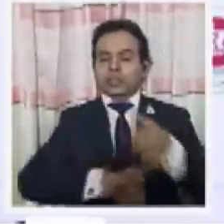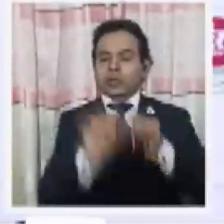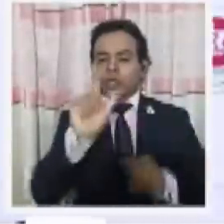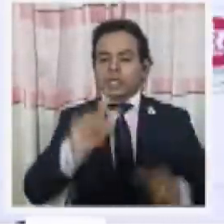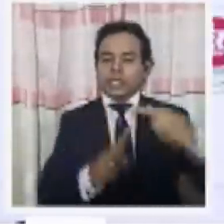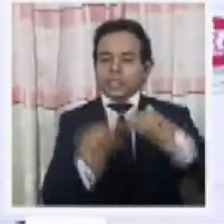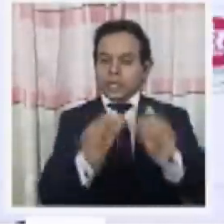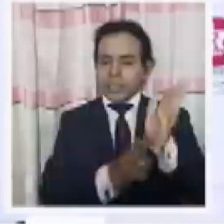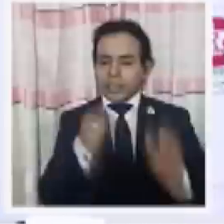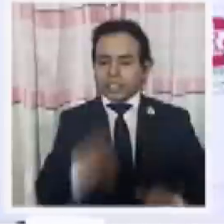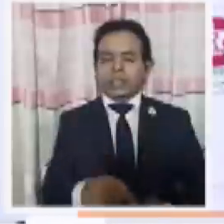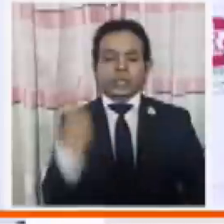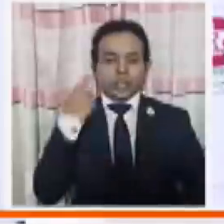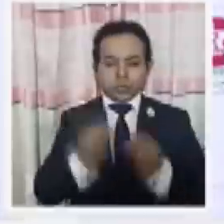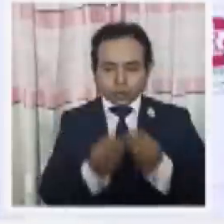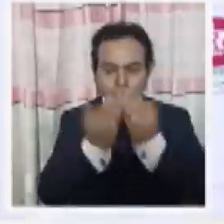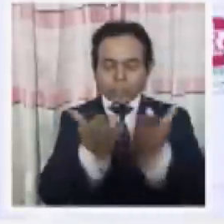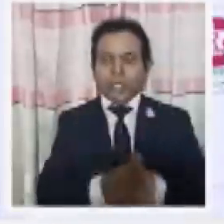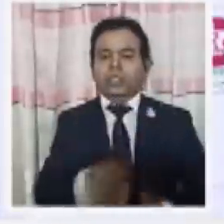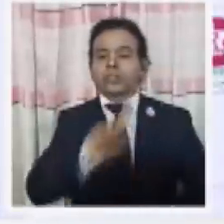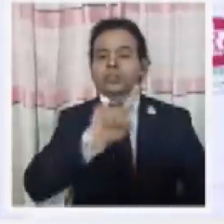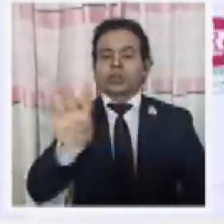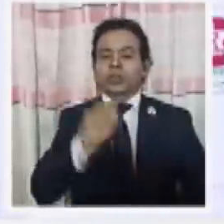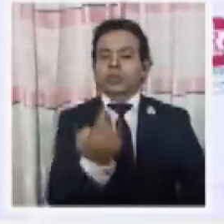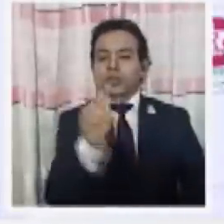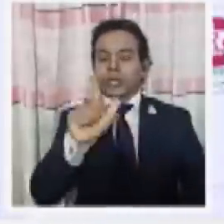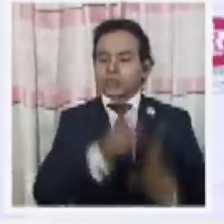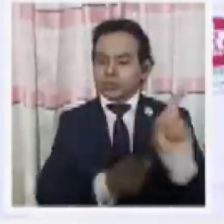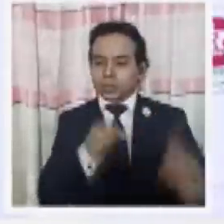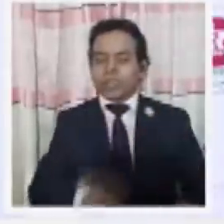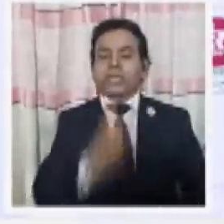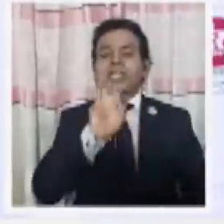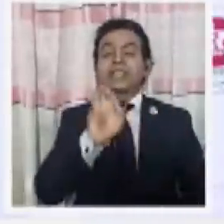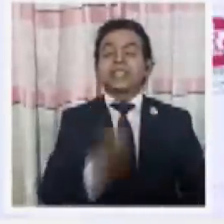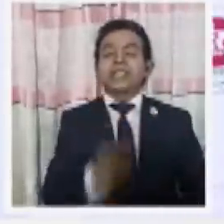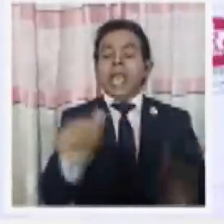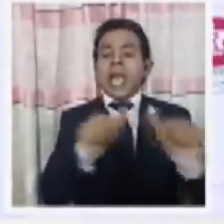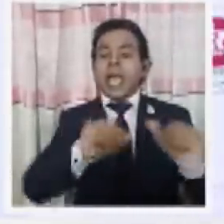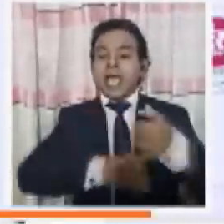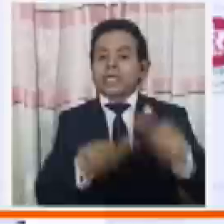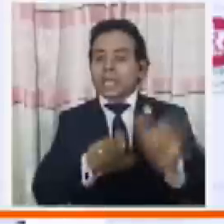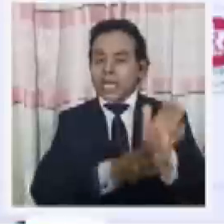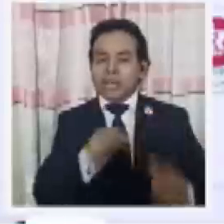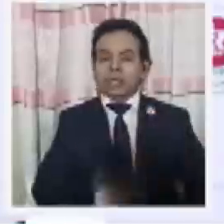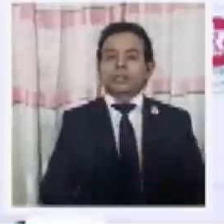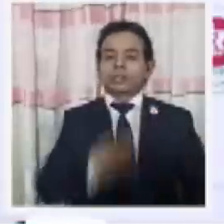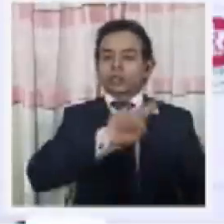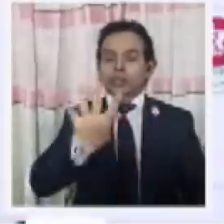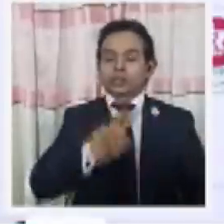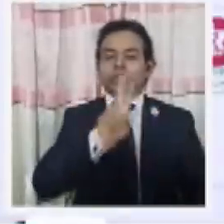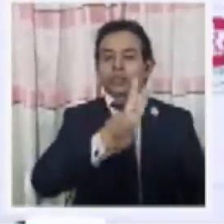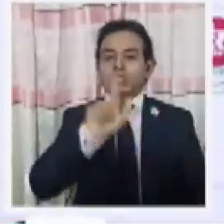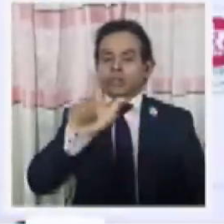স্বাস্থ্য অধিদপ্তর থেকে আমি অধ্যাপক ডাক্তার নাসিমা সুলতানা, অতিরিক্ত মহাপরিচালক প্রশাসন, কবি সুনিক দৈনিক স্বাস্থ্য বুলেটিন আপনাদের সামনে উপস্থাপন